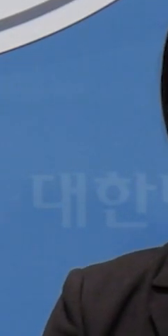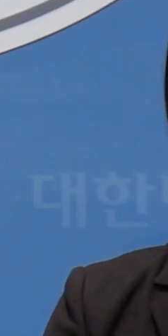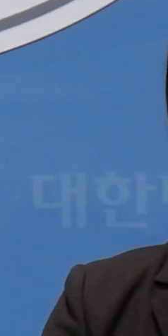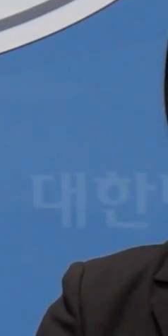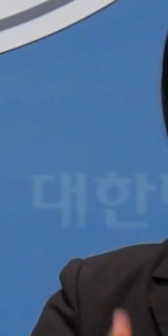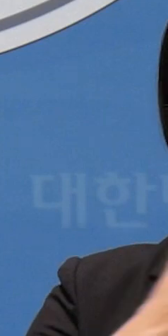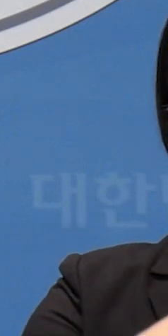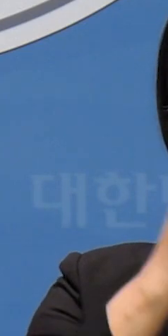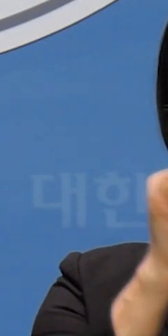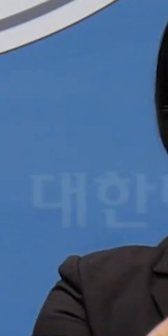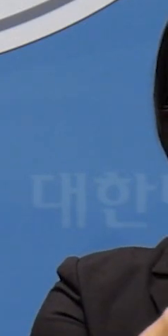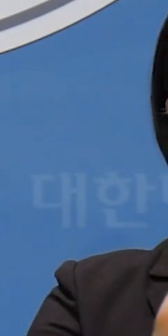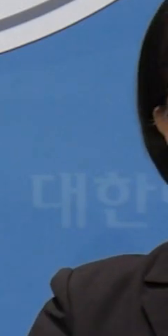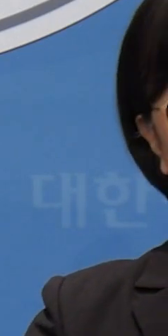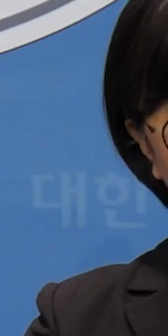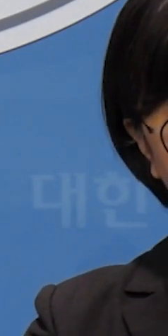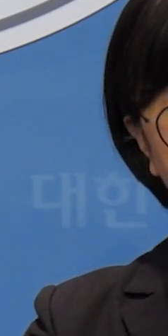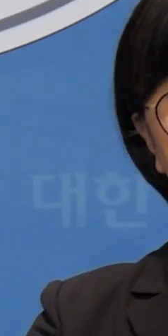제가 자란 의정부는